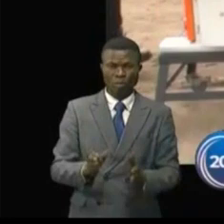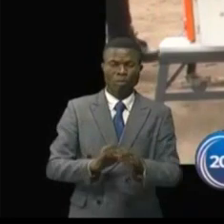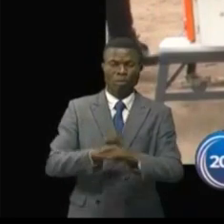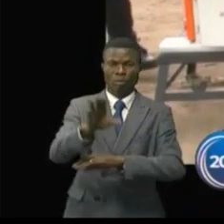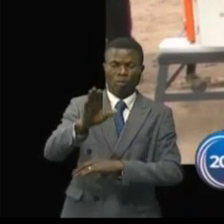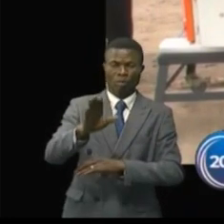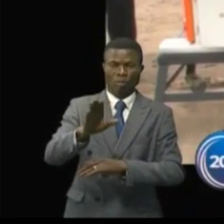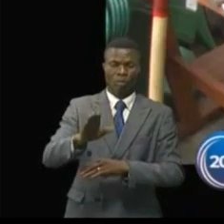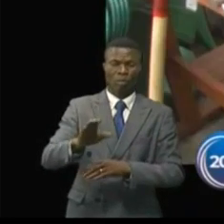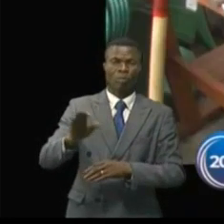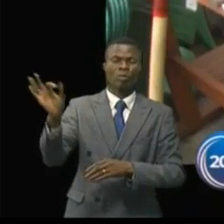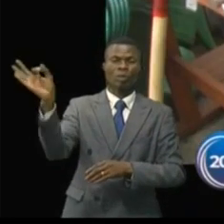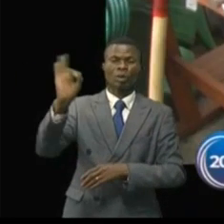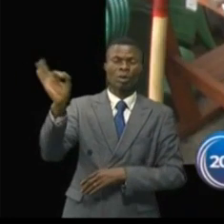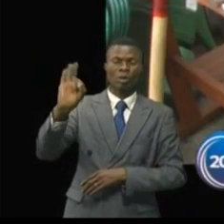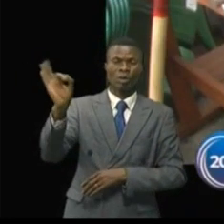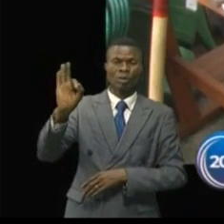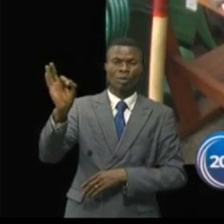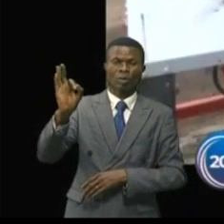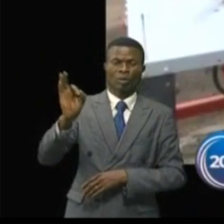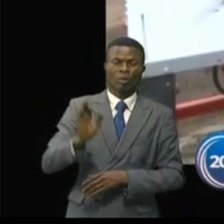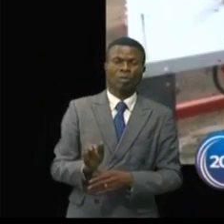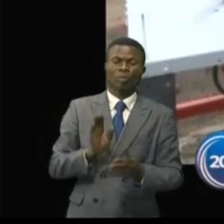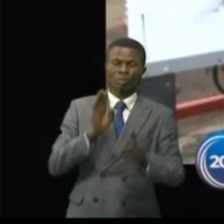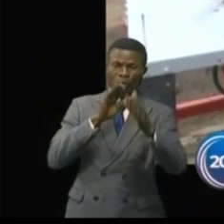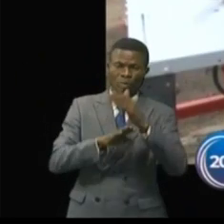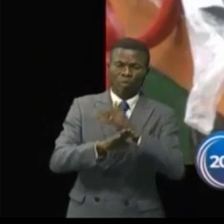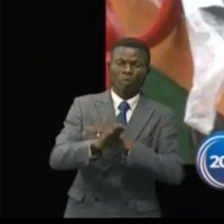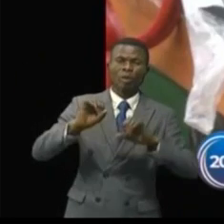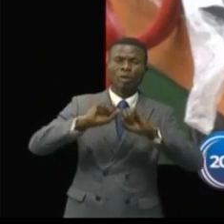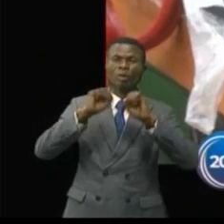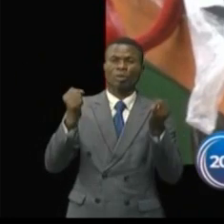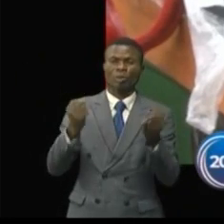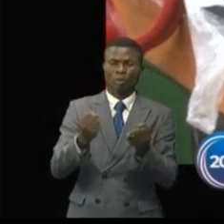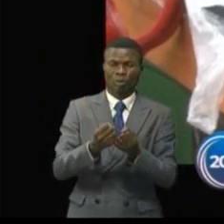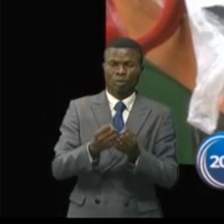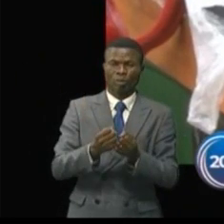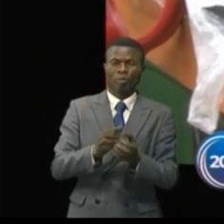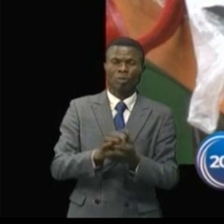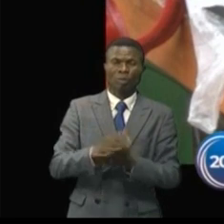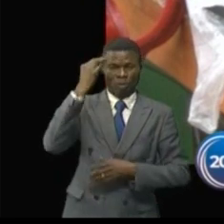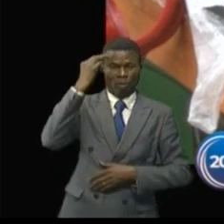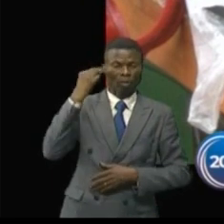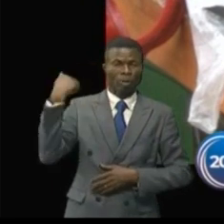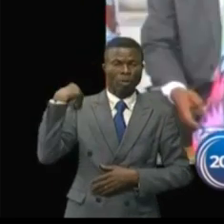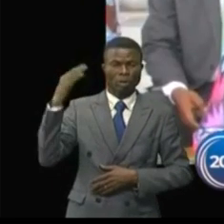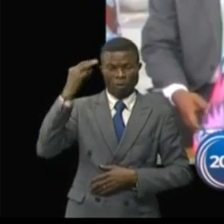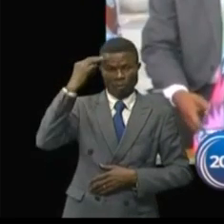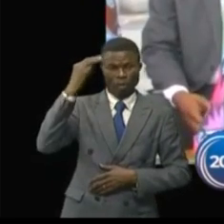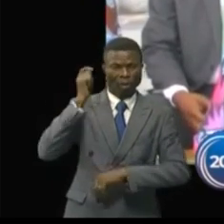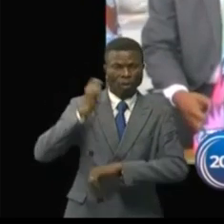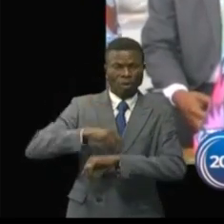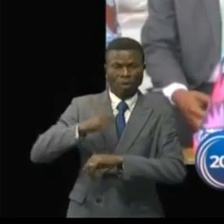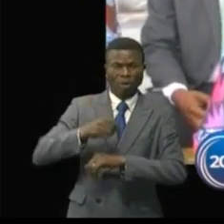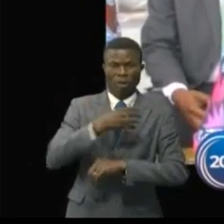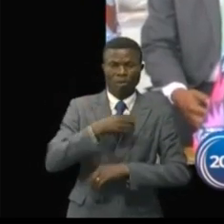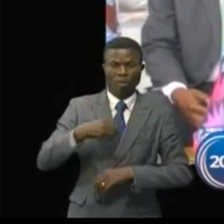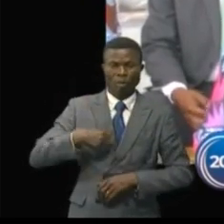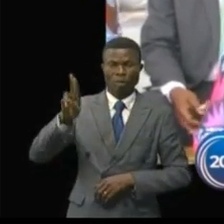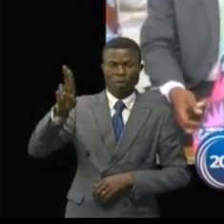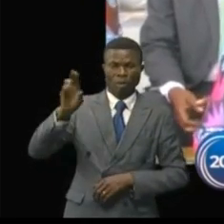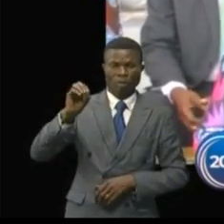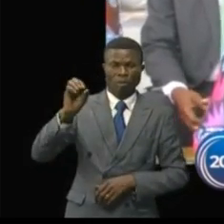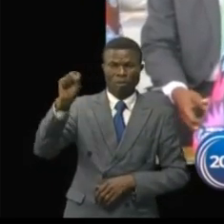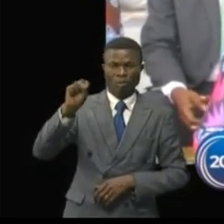fermes pénitentiaires et à la réinsertion socio-professionnelle des détenus. La ministre d'État, ministre de la Justice, Rose Mutombo-Kiessé,